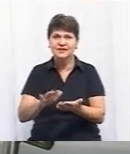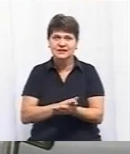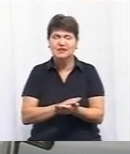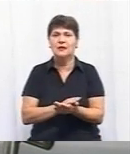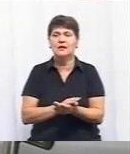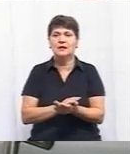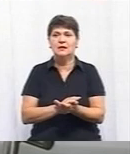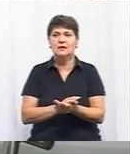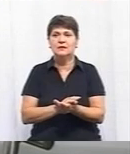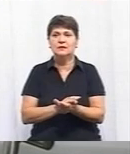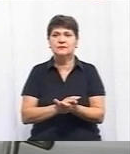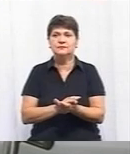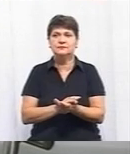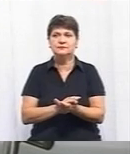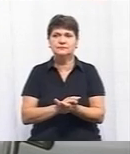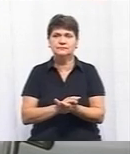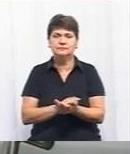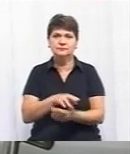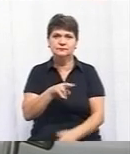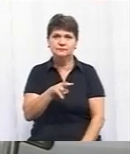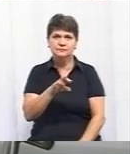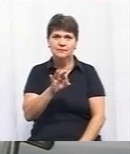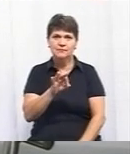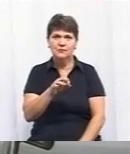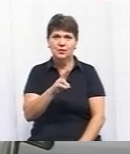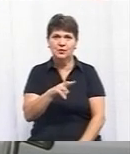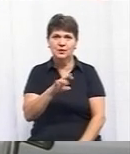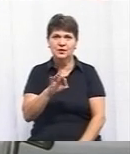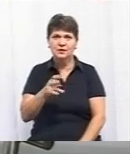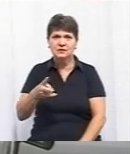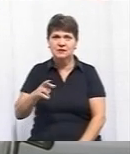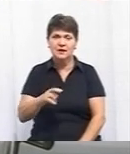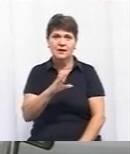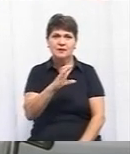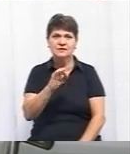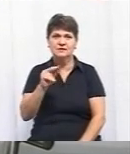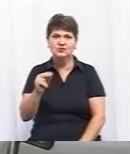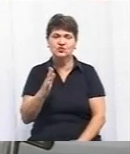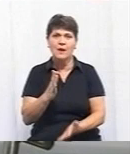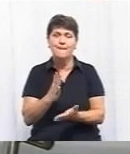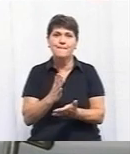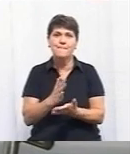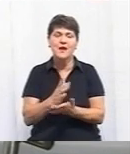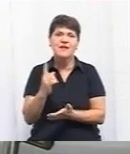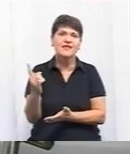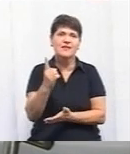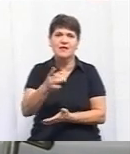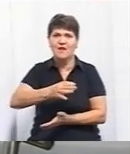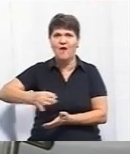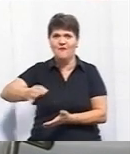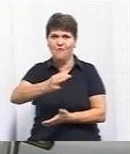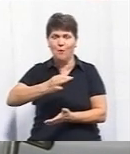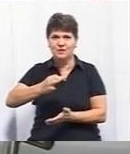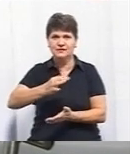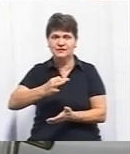відома Подільська Січ, яка має якраз таки ліцензію. Вона єдина у Вінницькій області, має ліцензію на зберігання,